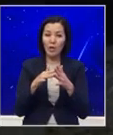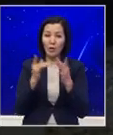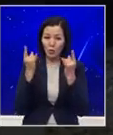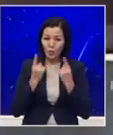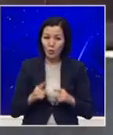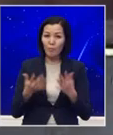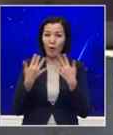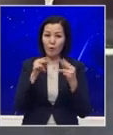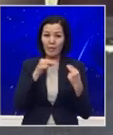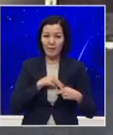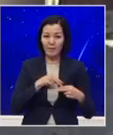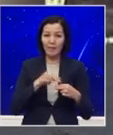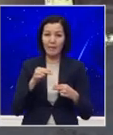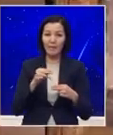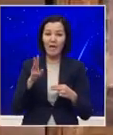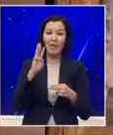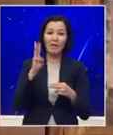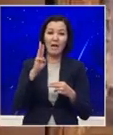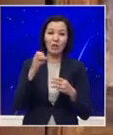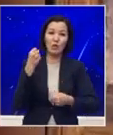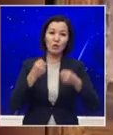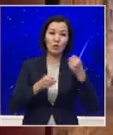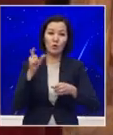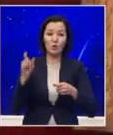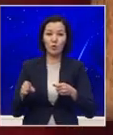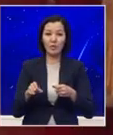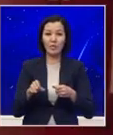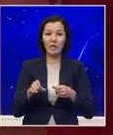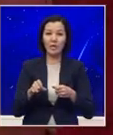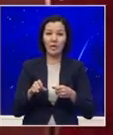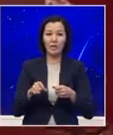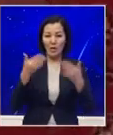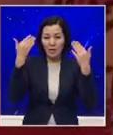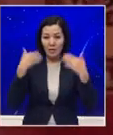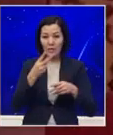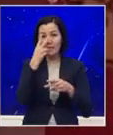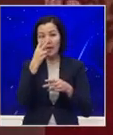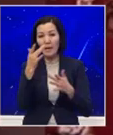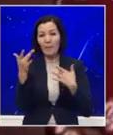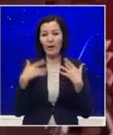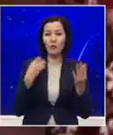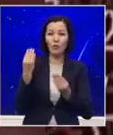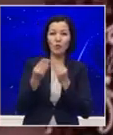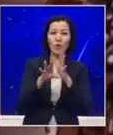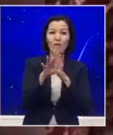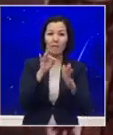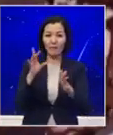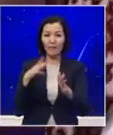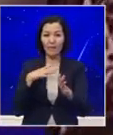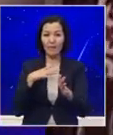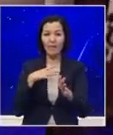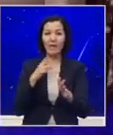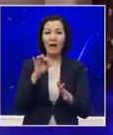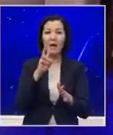тау тұлғалы тракторшы жігіт, балуан, Шәкен Аймановта бітім болмысын бағалапты. Ән қанатында қилы кезен, қан мен